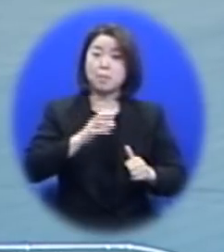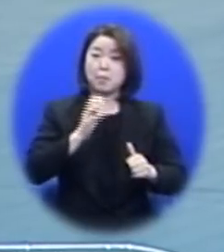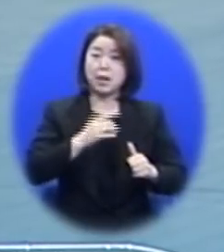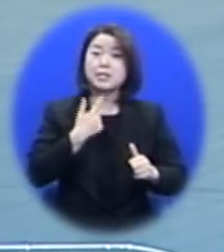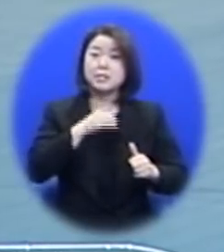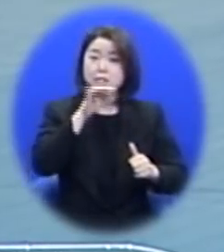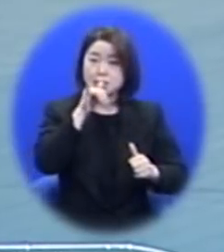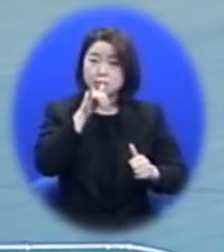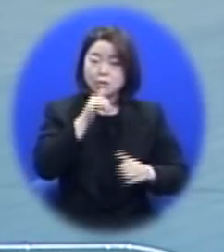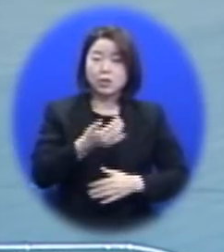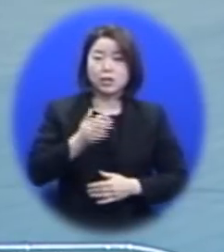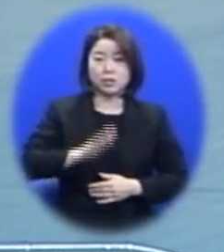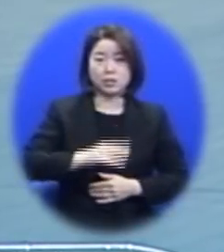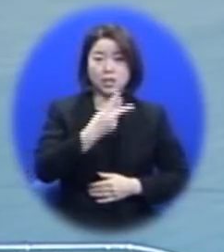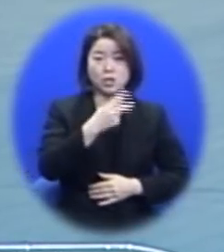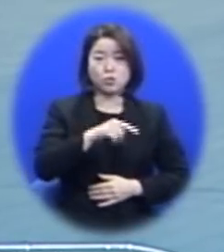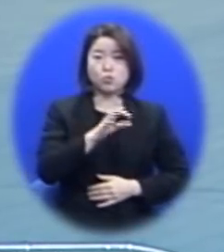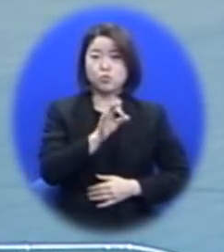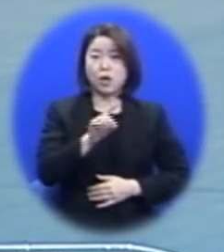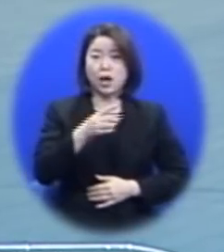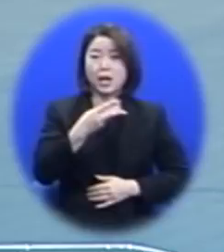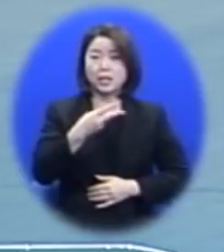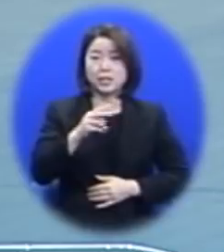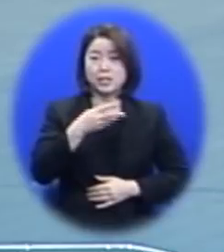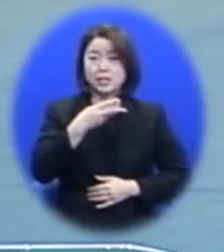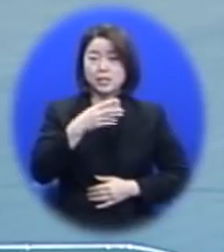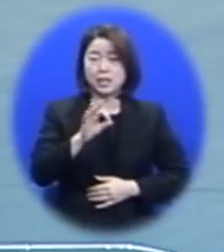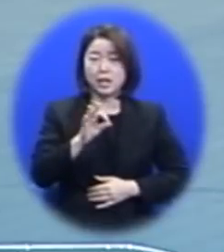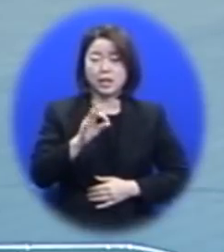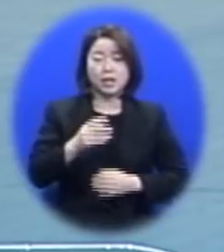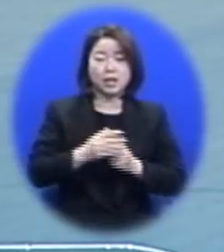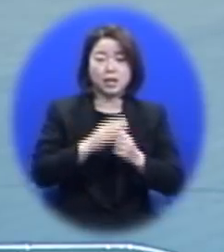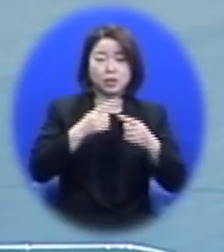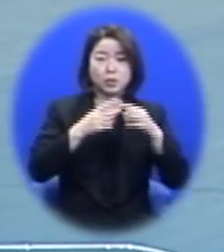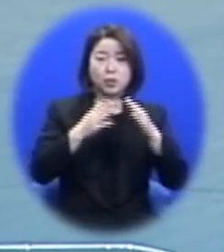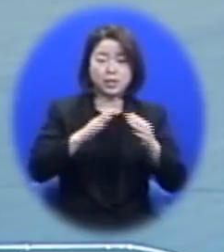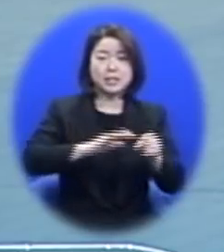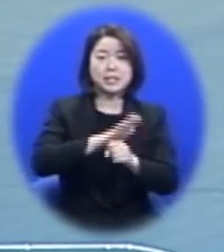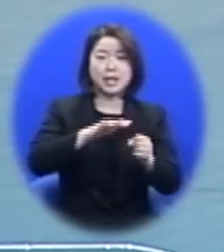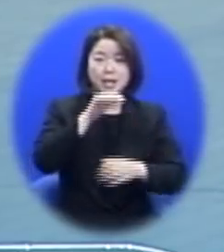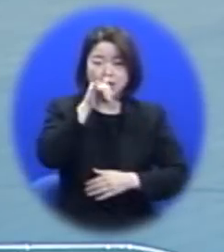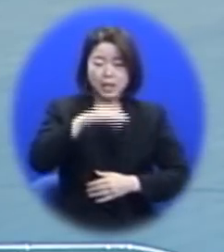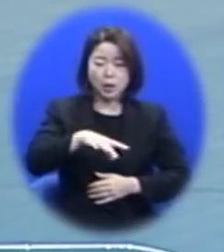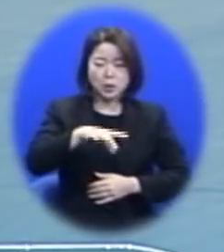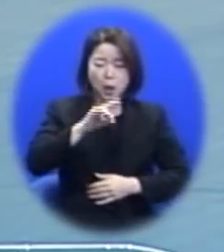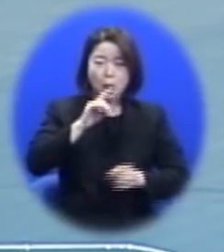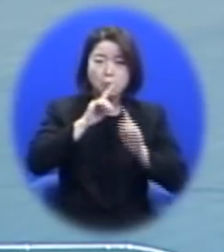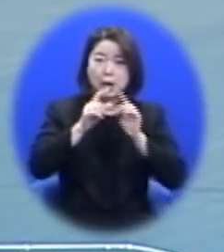근데 두아디라 교회는 사랑이 있다고 제일 먼저 언급하셨습니다.